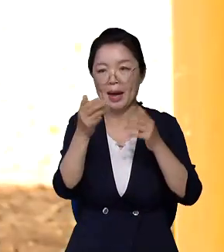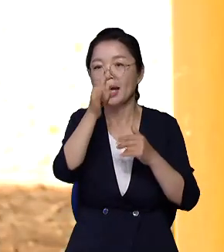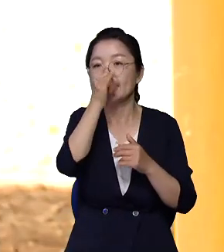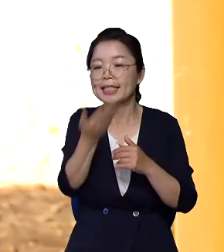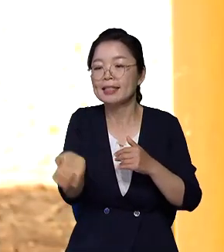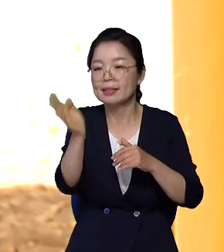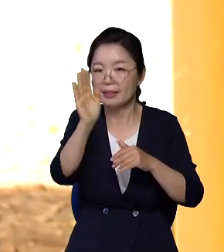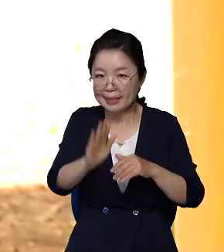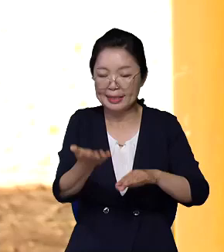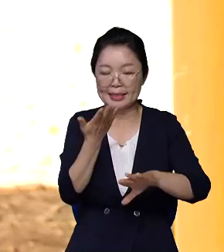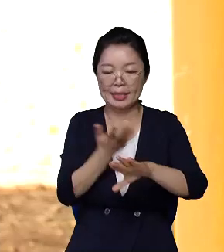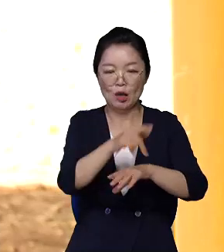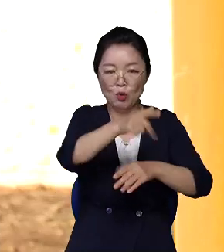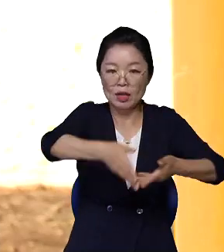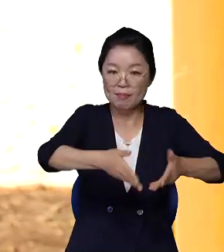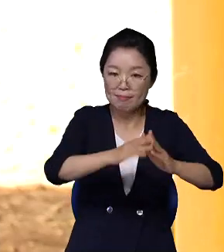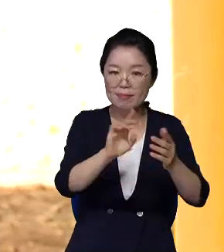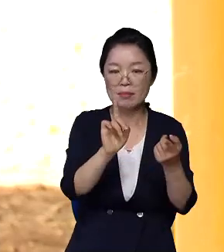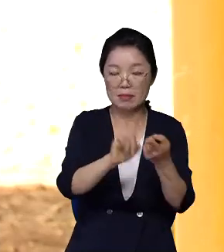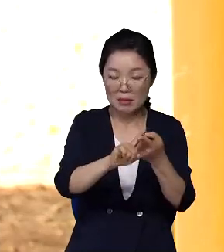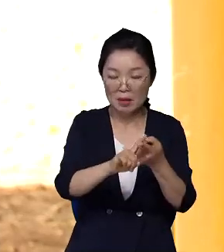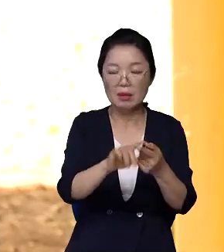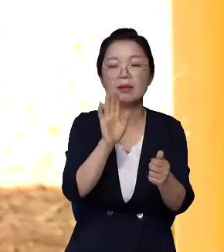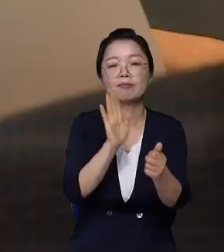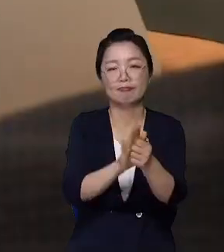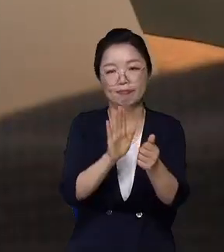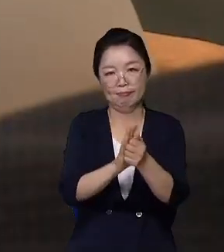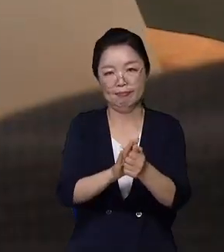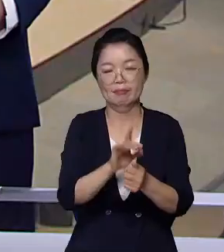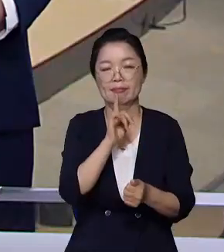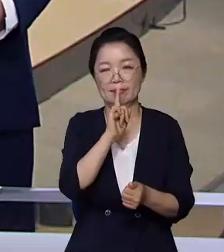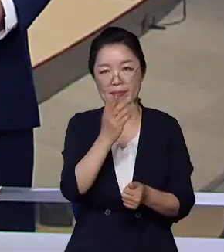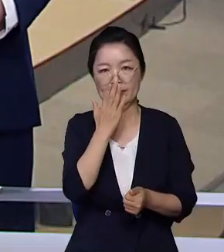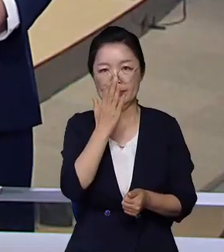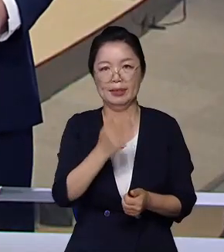진행된다면 협력하겠다는 입장을 밝혔습니다.